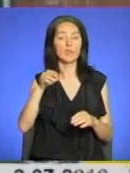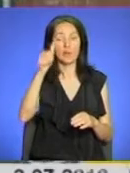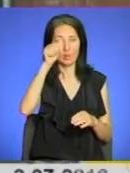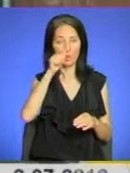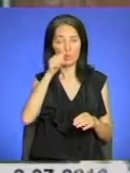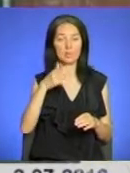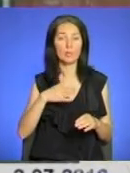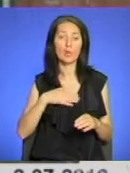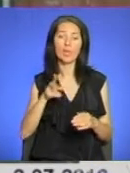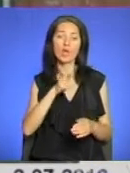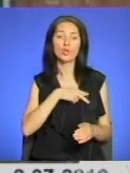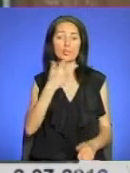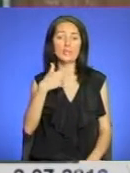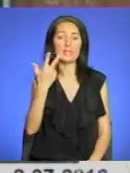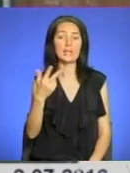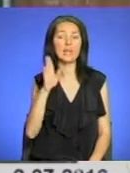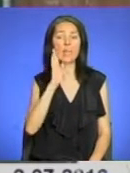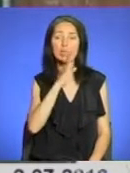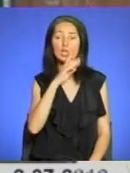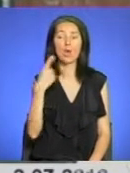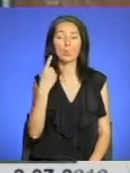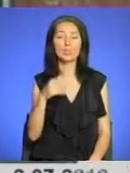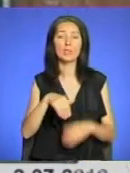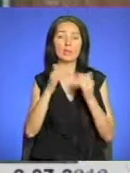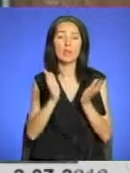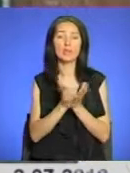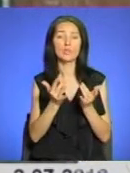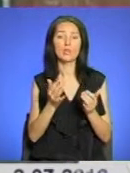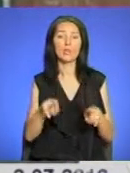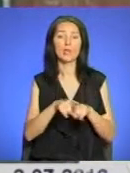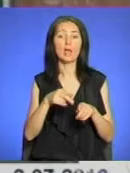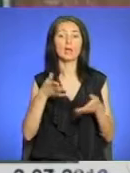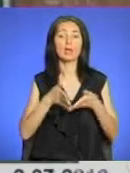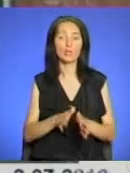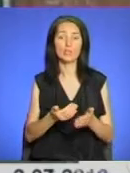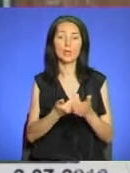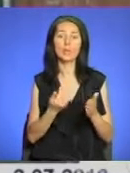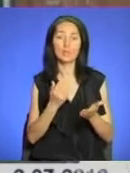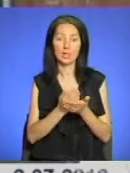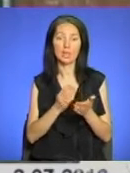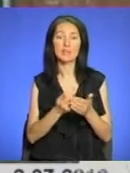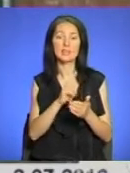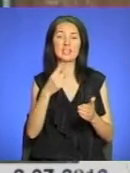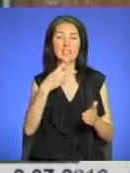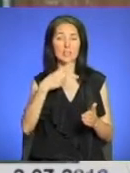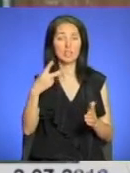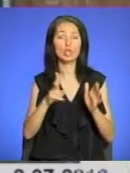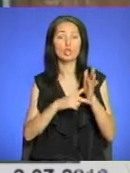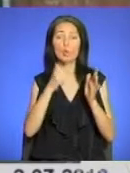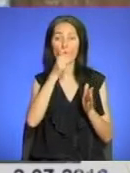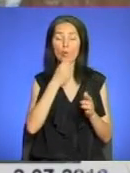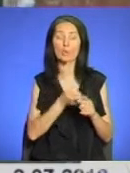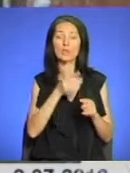нагороджуємо 33 матері області. Загалом же таке нагородження відбувається вже з 2007 року, і за цей час почесне